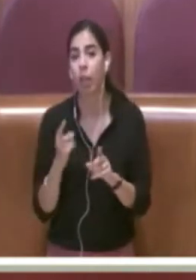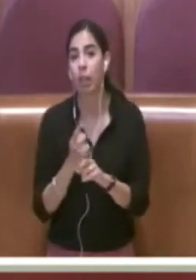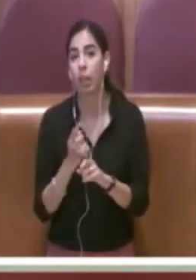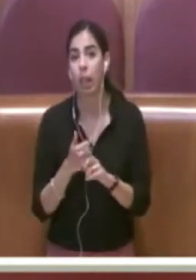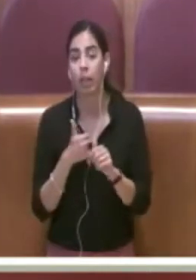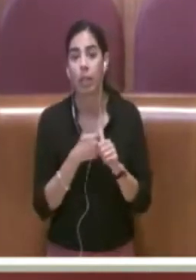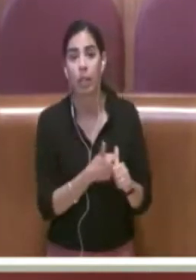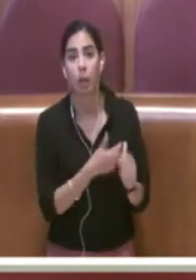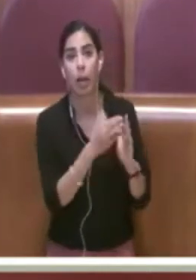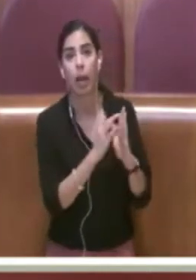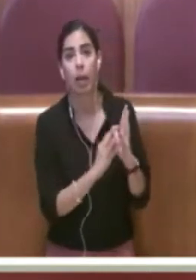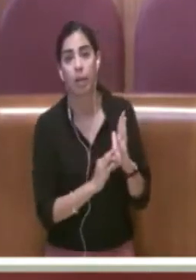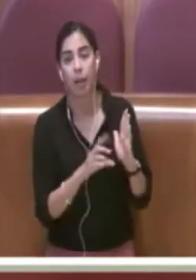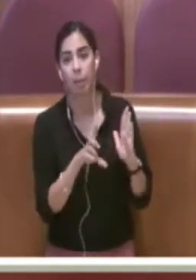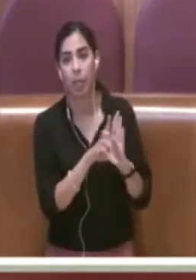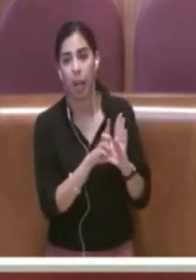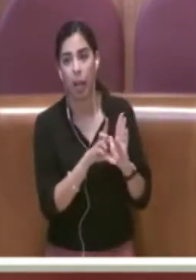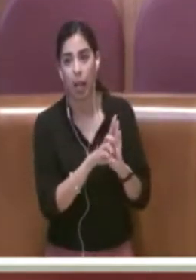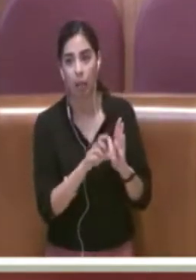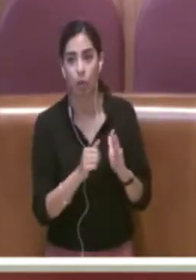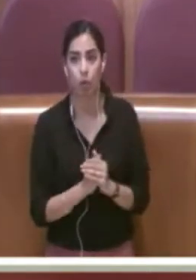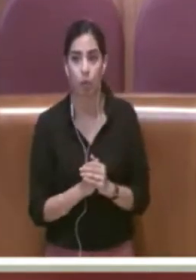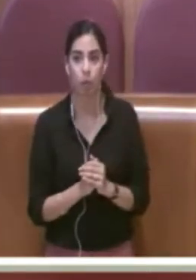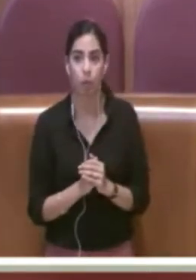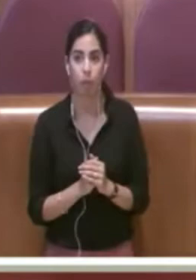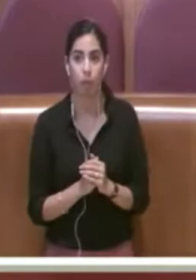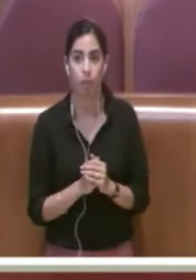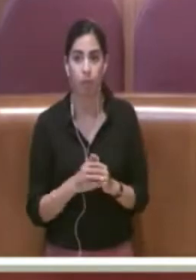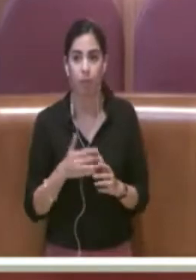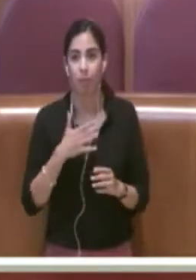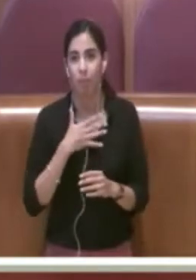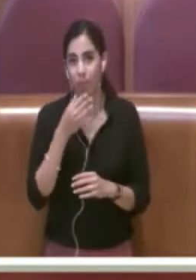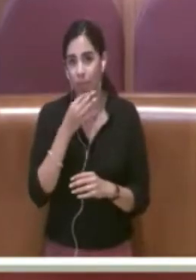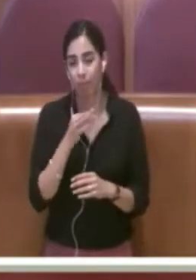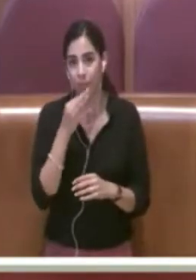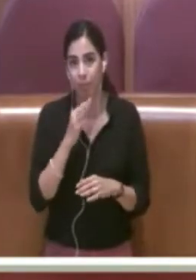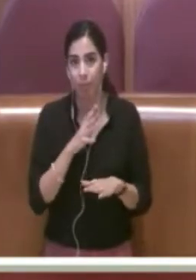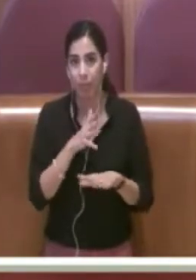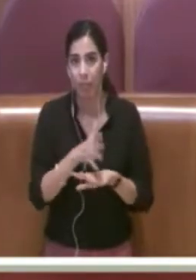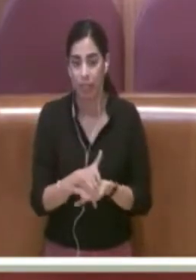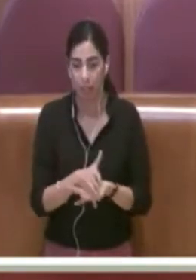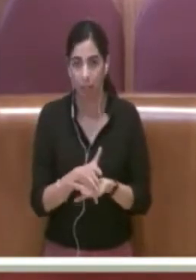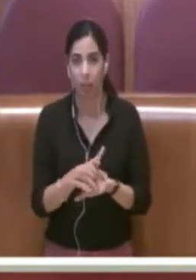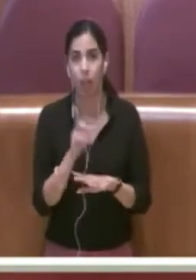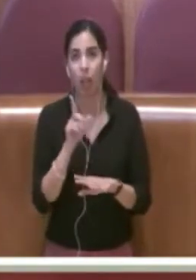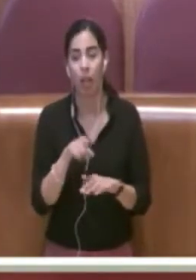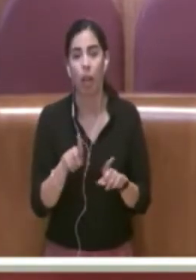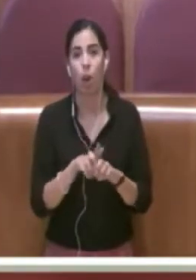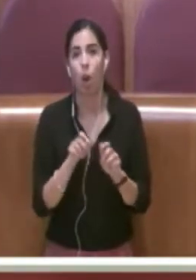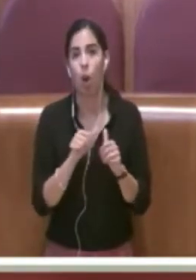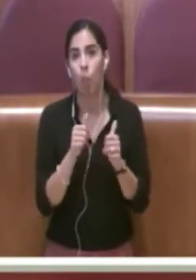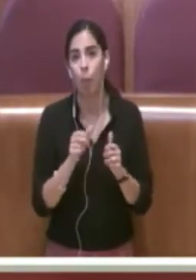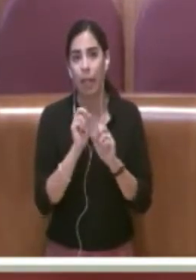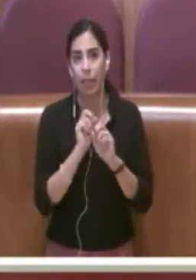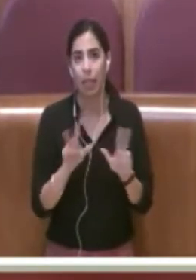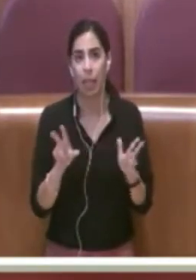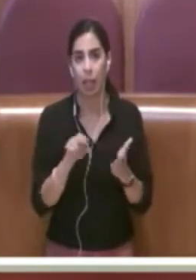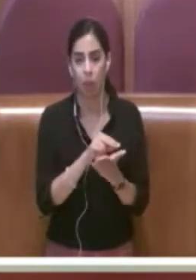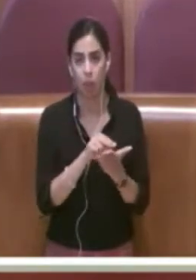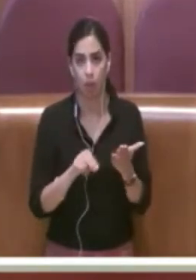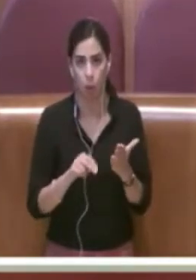specifici riferimenti normativi. Il mio intervento è anche come dichiarazione di